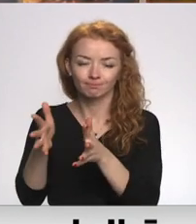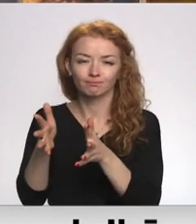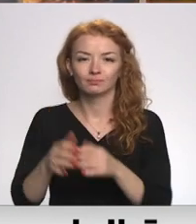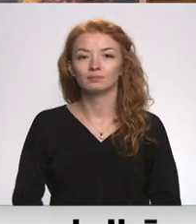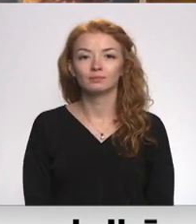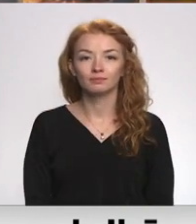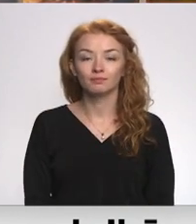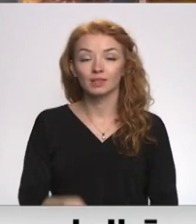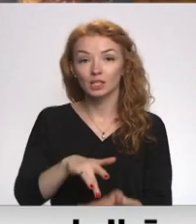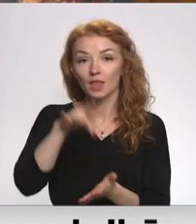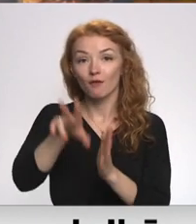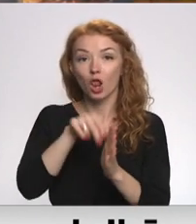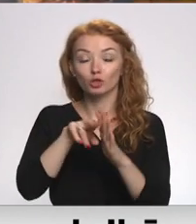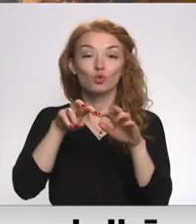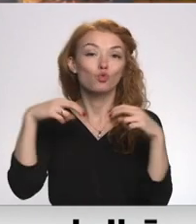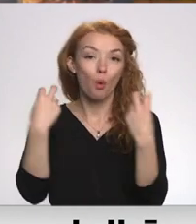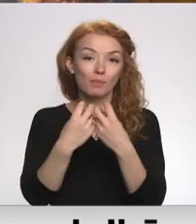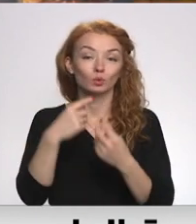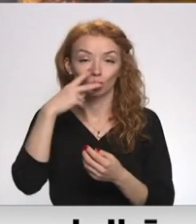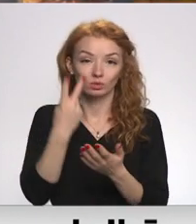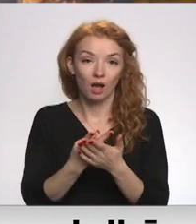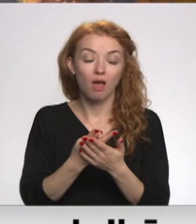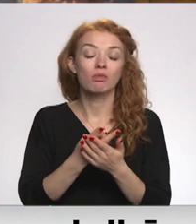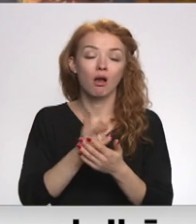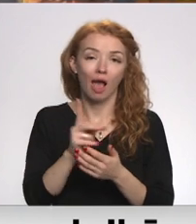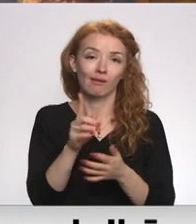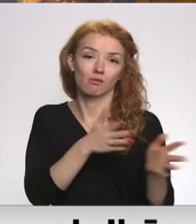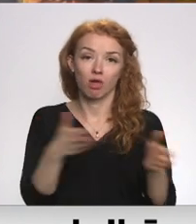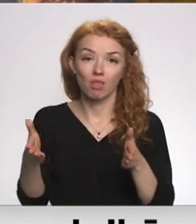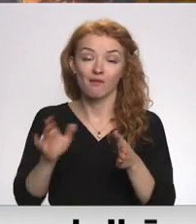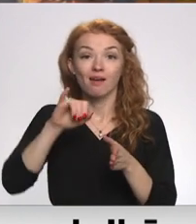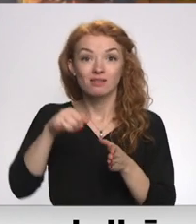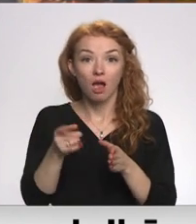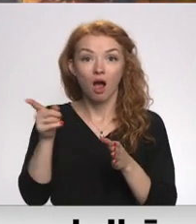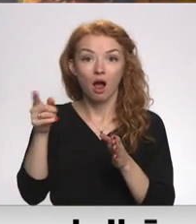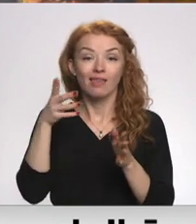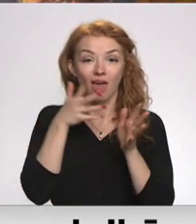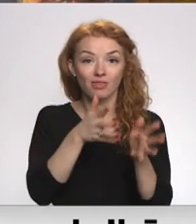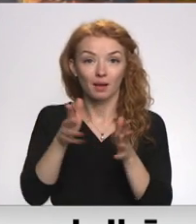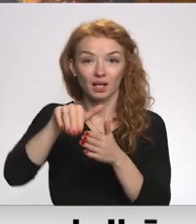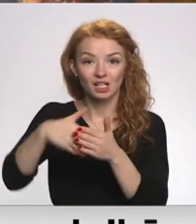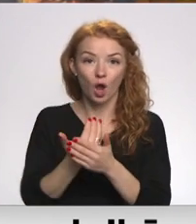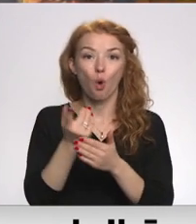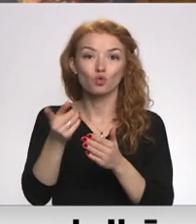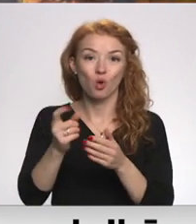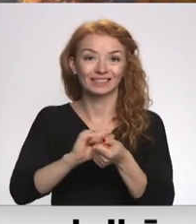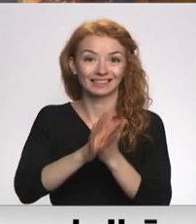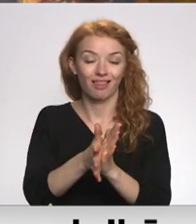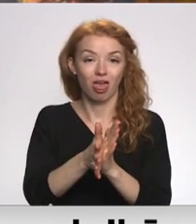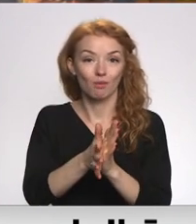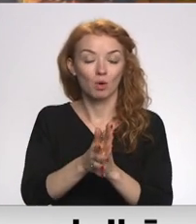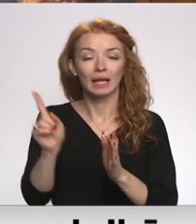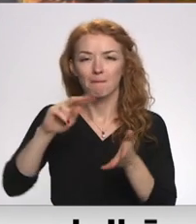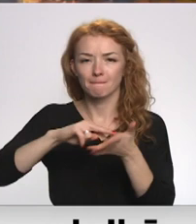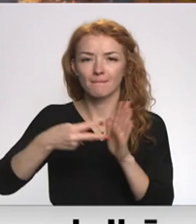kiberuzbrukumi. Centrālā vēlēšana komisija uzsver, ka tādiem ir gatava. Un pat ja tiem izdosies ietekmēt jauno balsotāju uzskaites sistēmu, ir